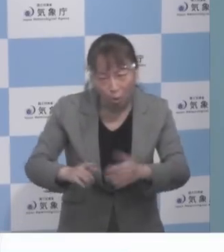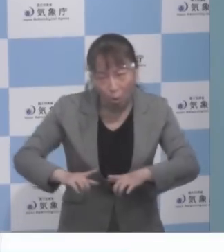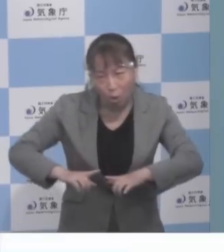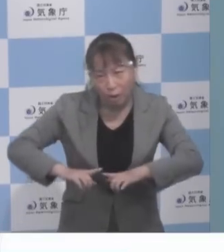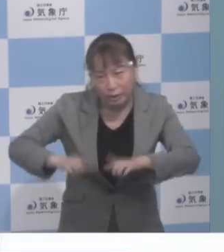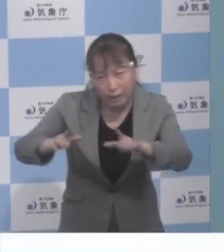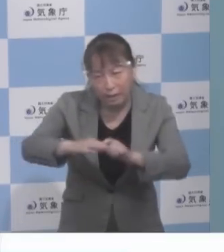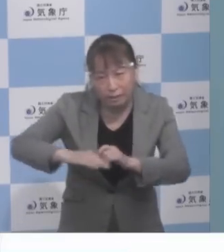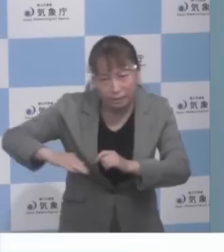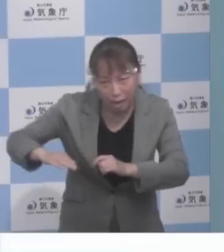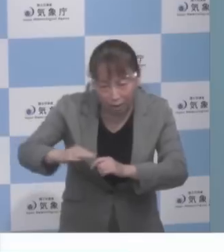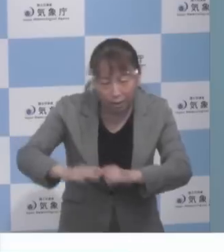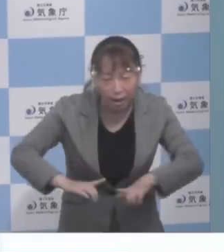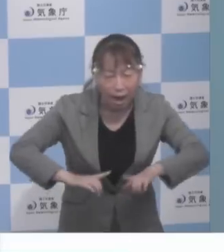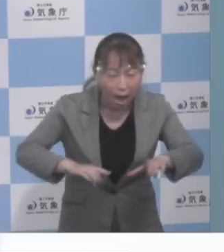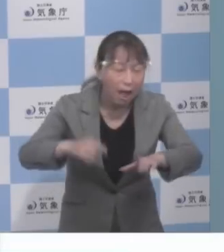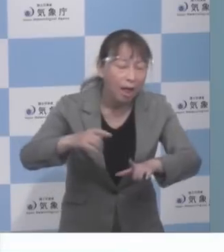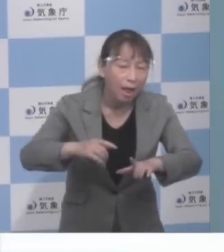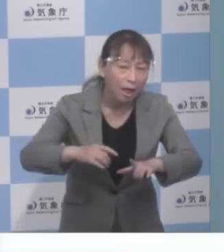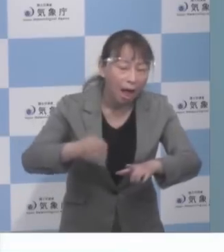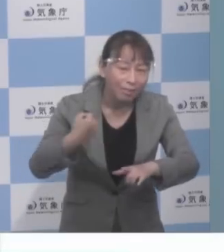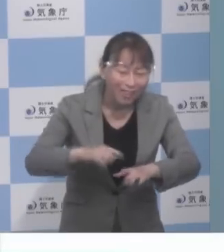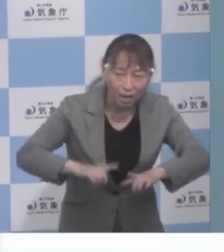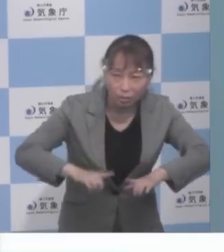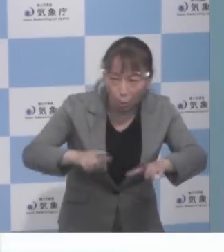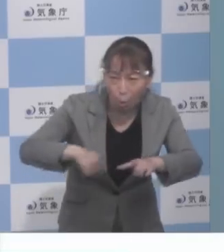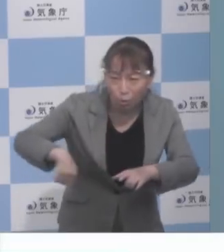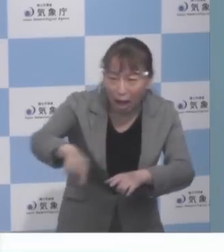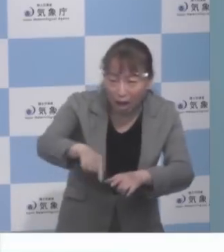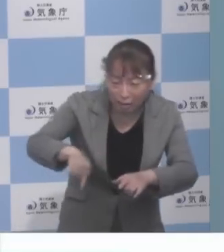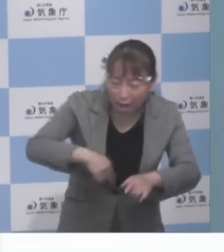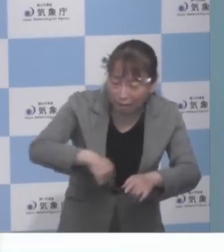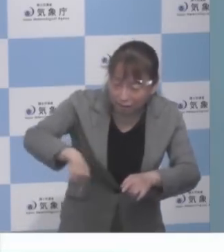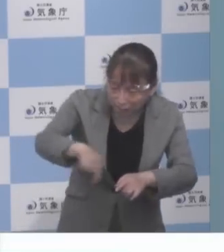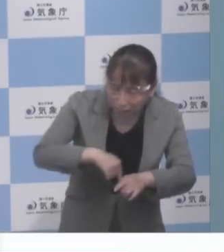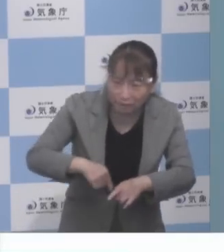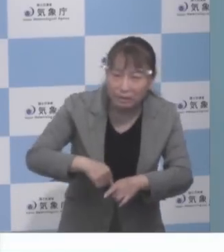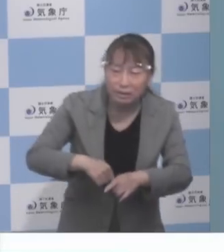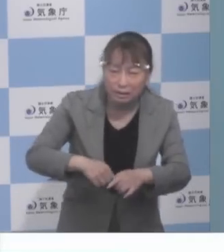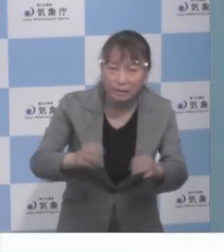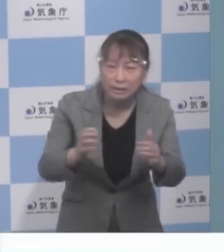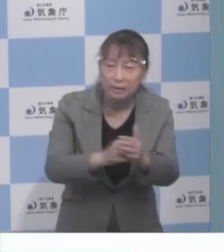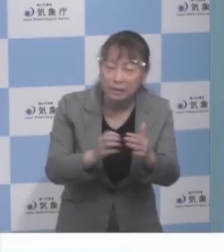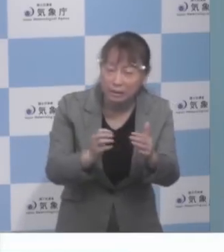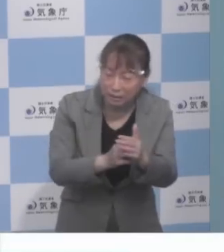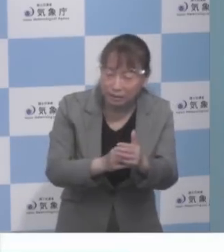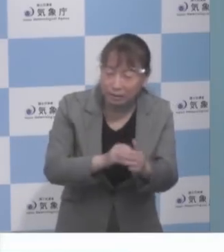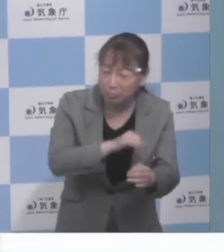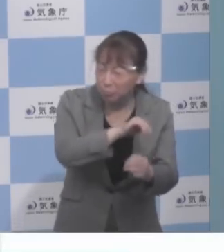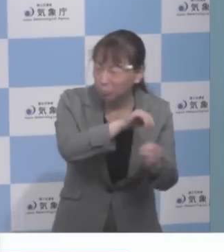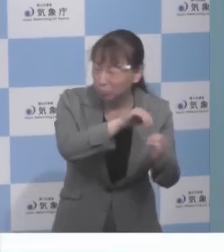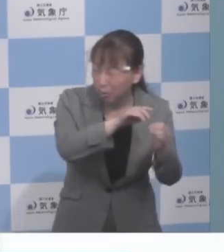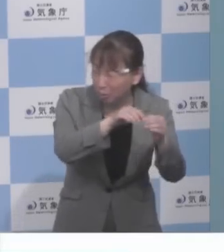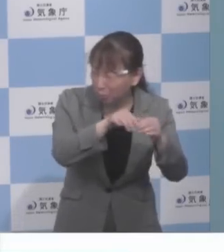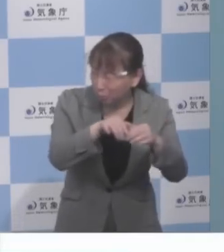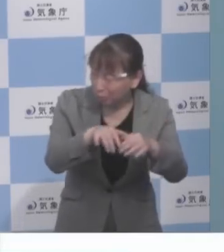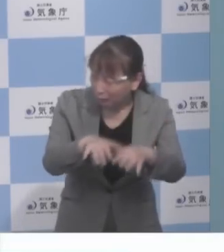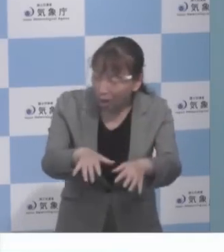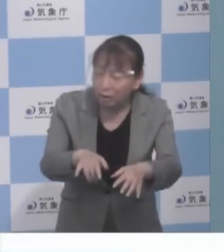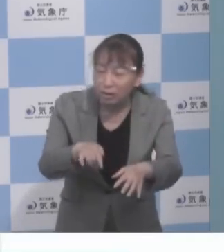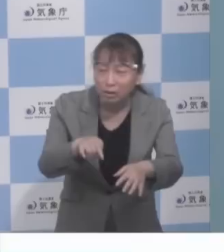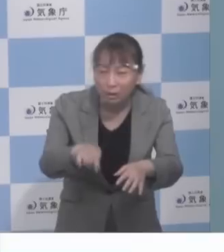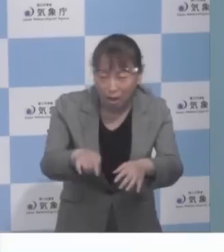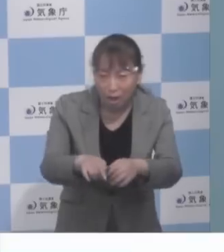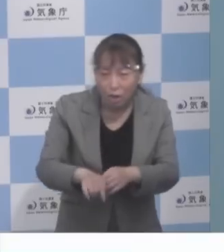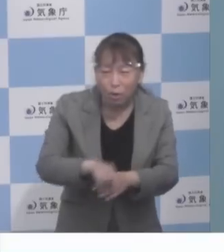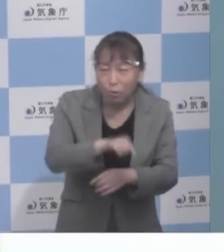心に噴石が飛んだのではないかというふうに今のところでは速報的ではありますが、そういった方向に噴石が